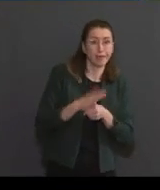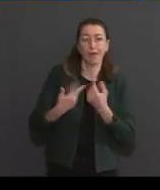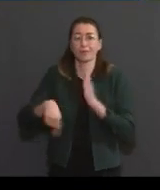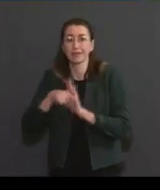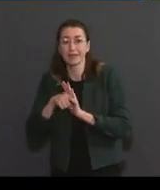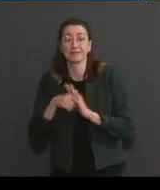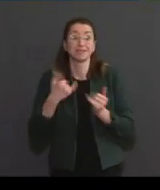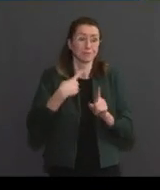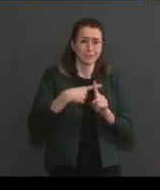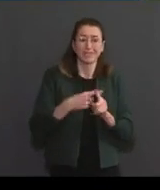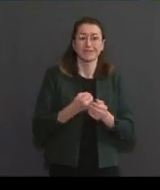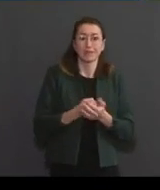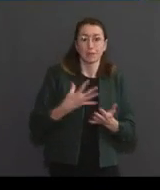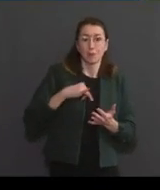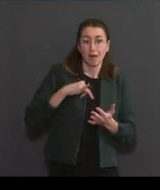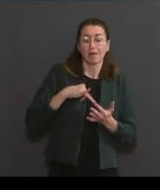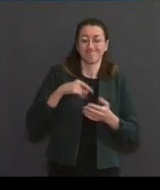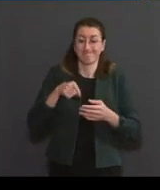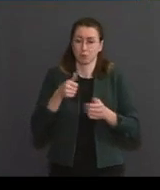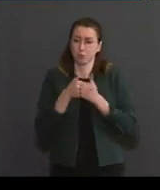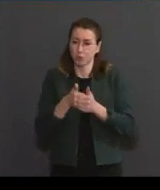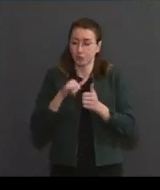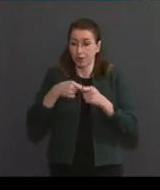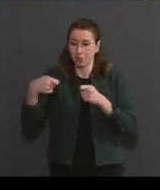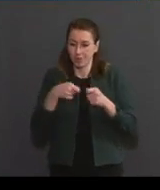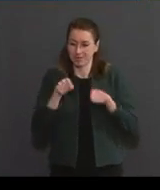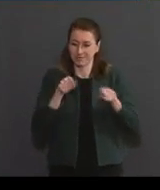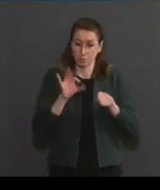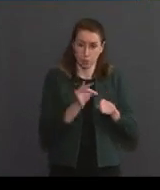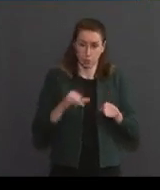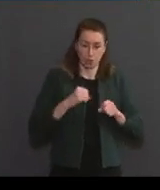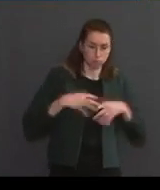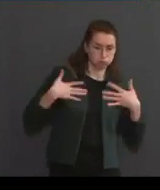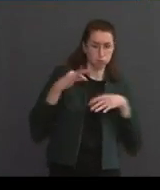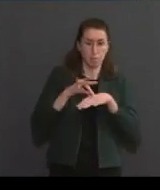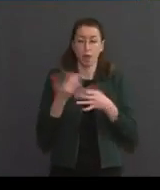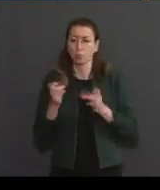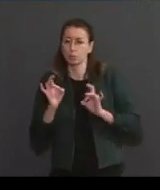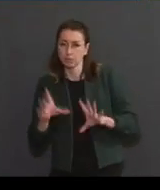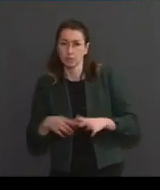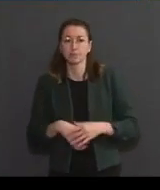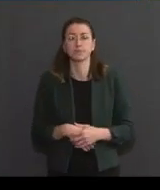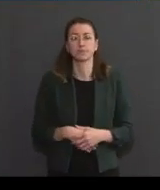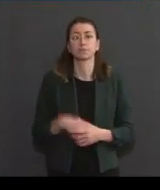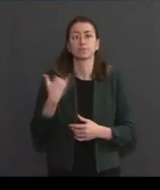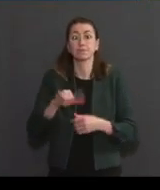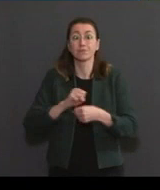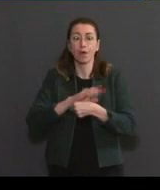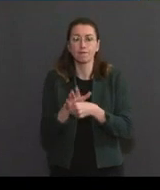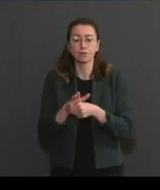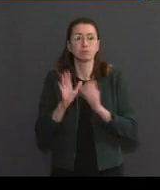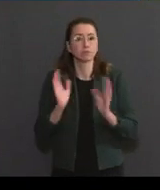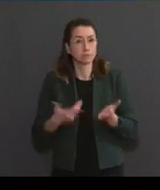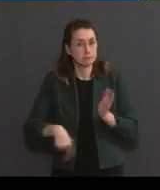vous, qu'on fait au 7e jour vous revient négatif, eh bien vous pouvez alors sortir de quarantaine parce qu'on sera à